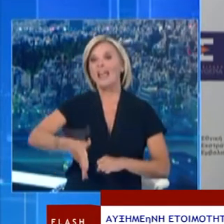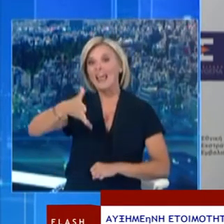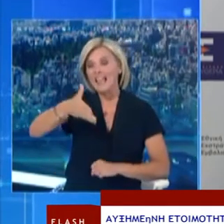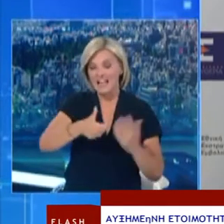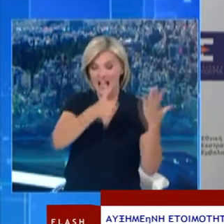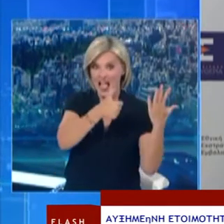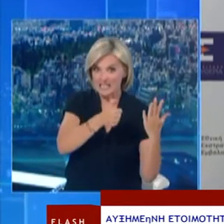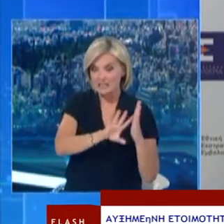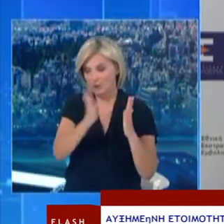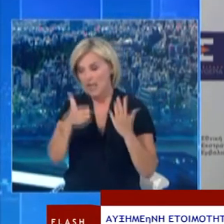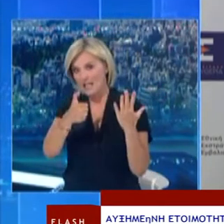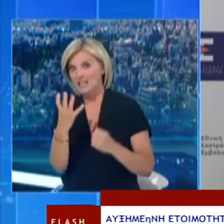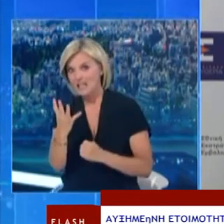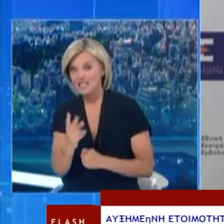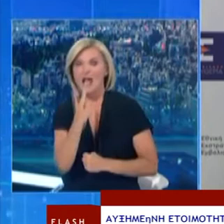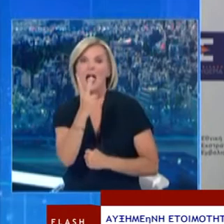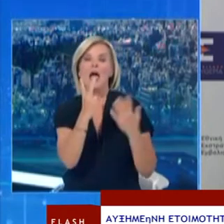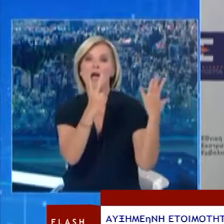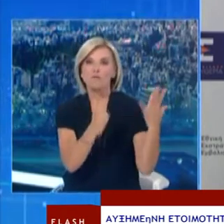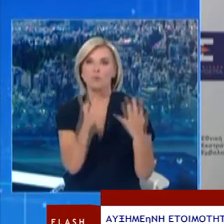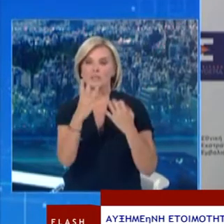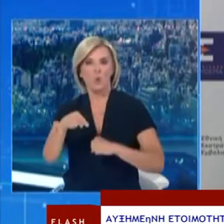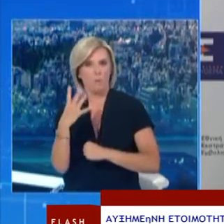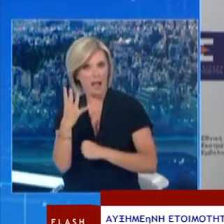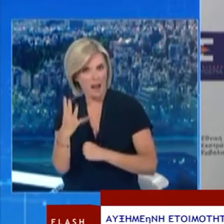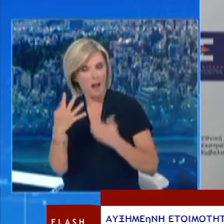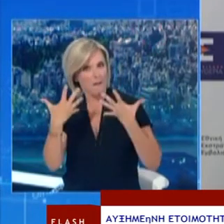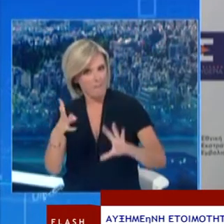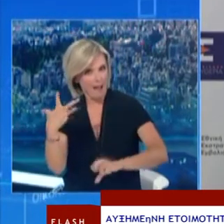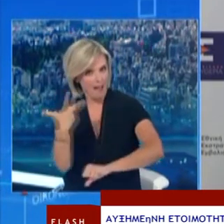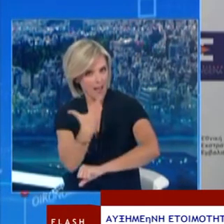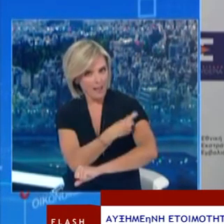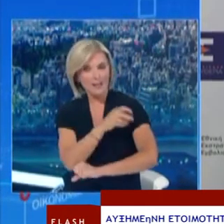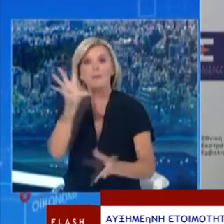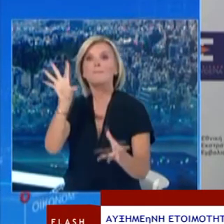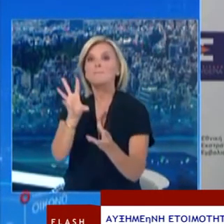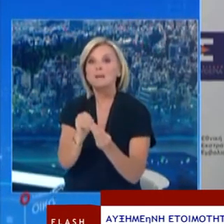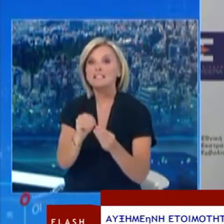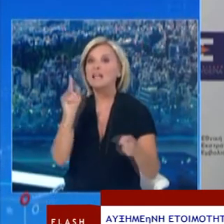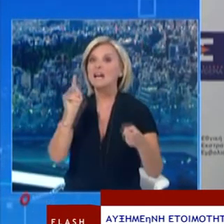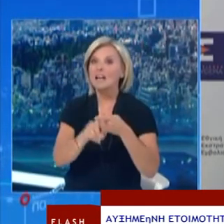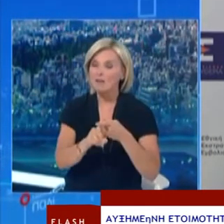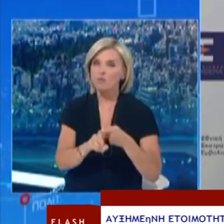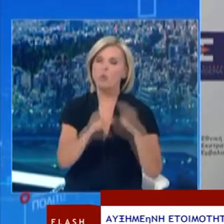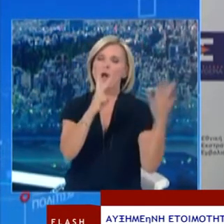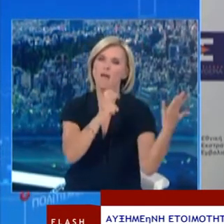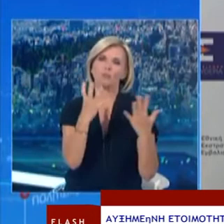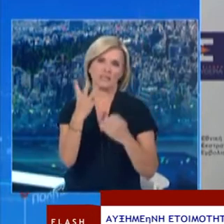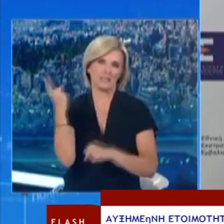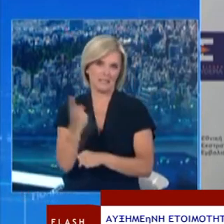60-64, το 74,9% έχει ήδη εμβολιαστεί με τα ραντεβού στο 75,4%.